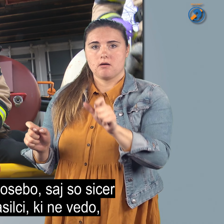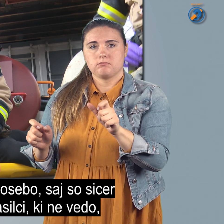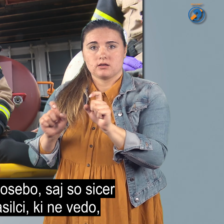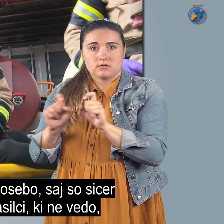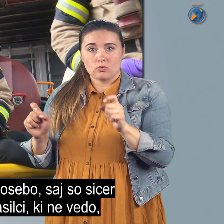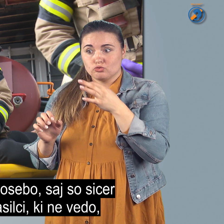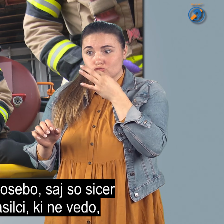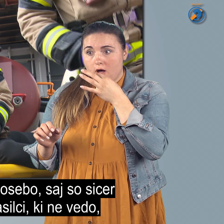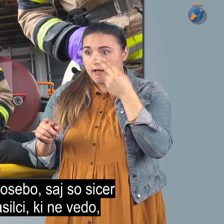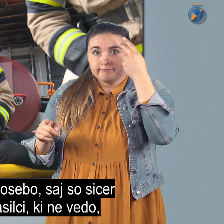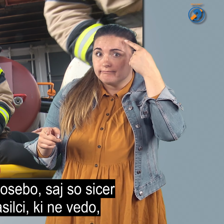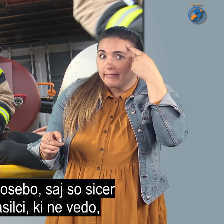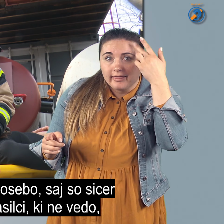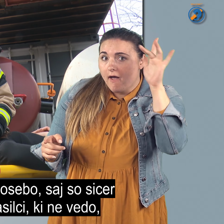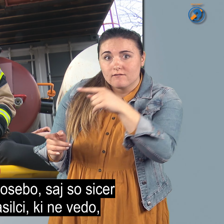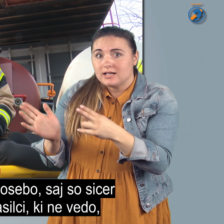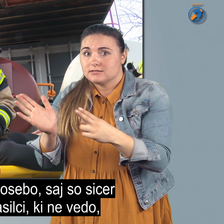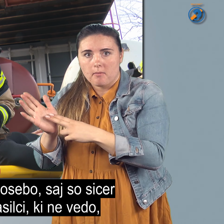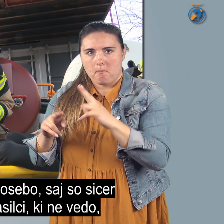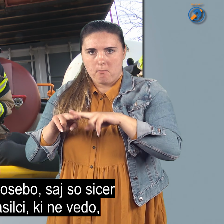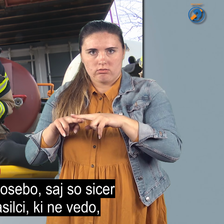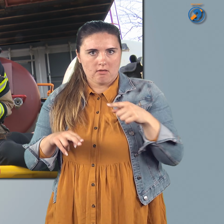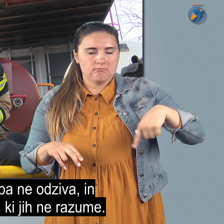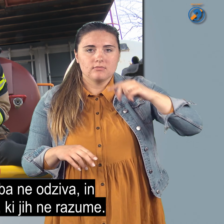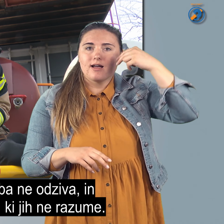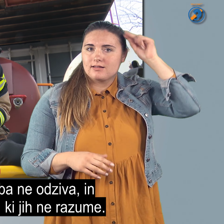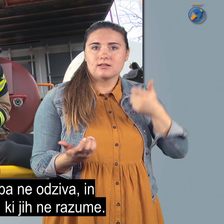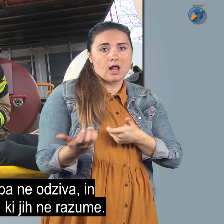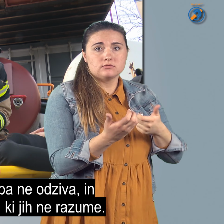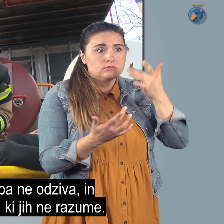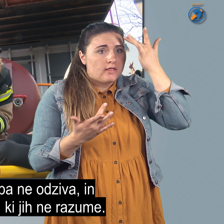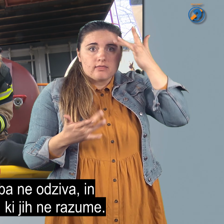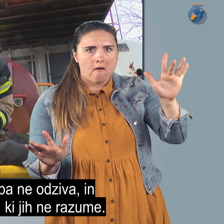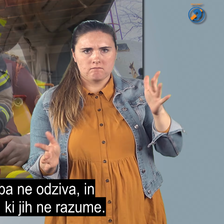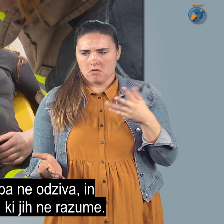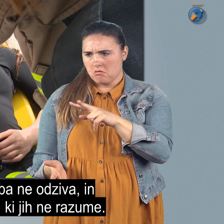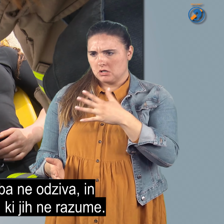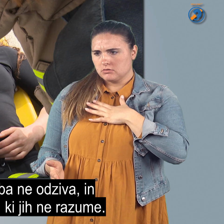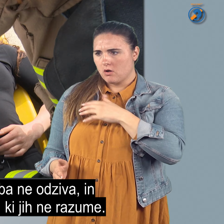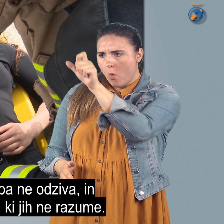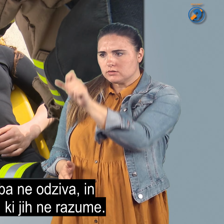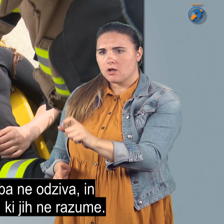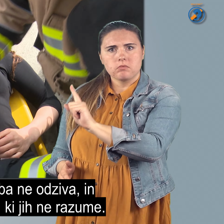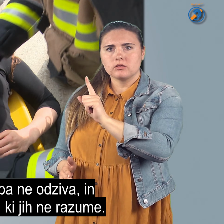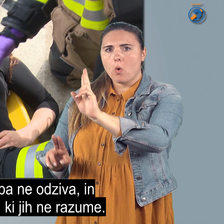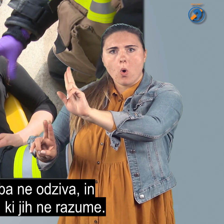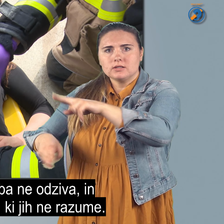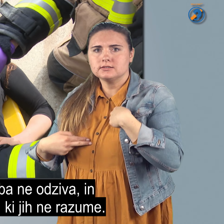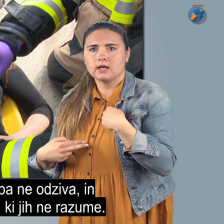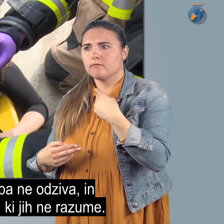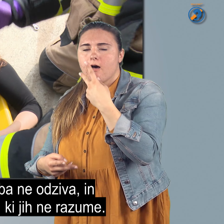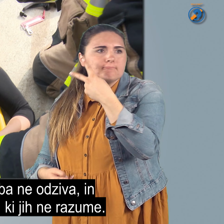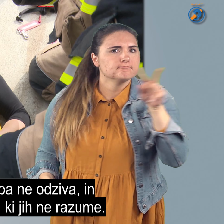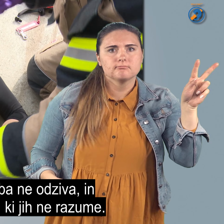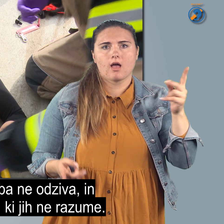sicer v stiski tudi gasilci, ki ne vedo, zakaj se oseba ne odziva, in ponesrečenec, ki jih ne